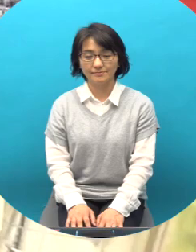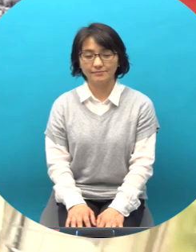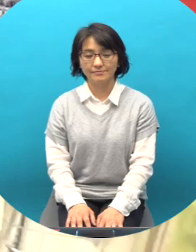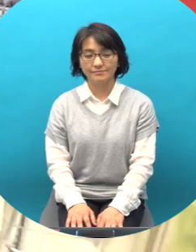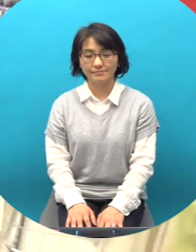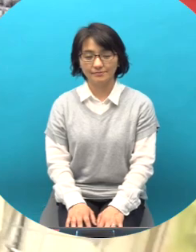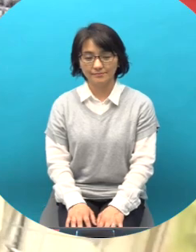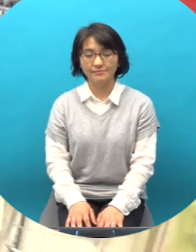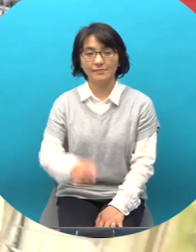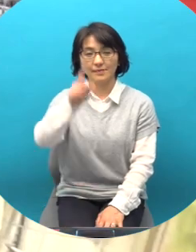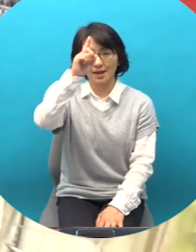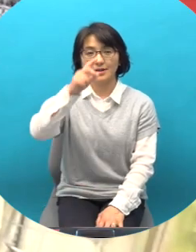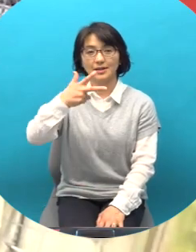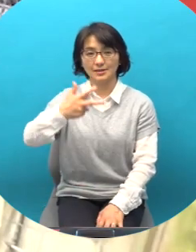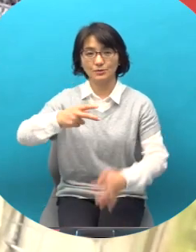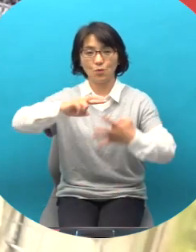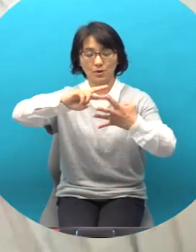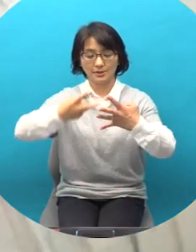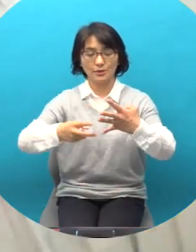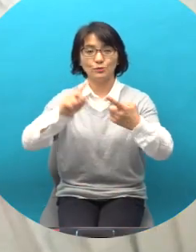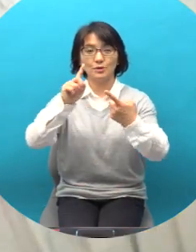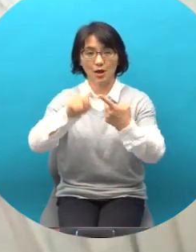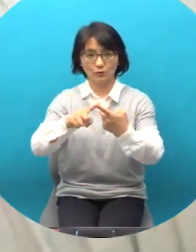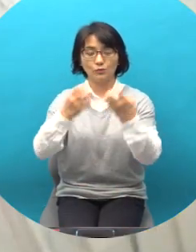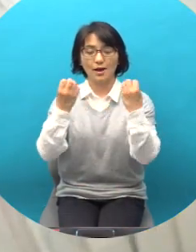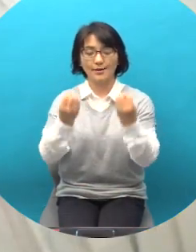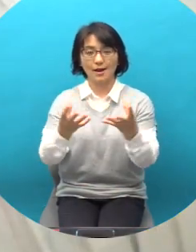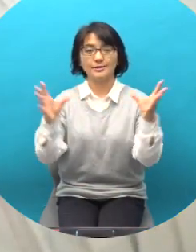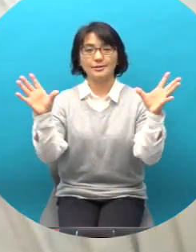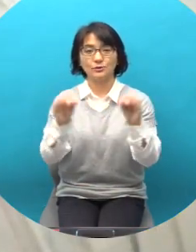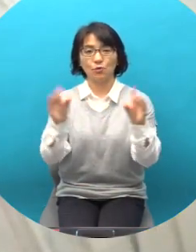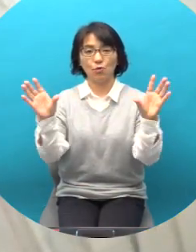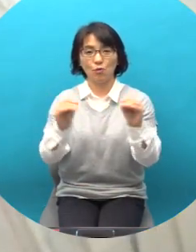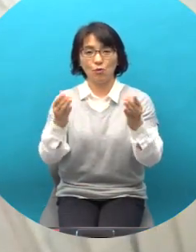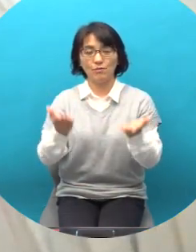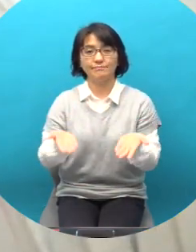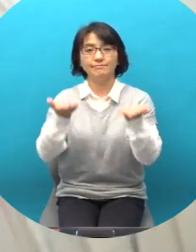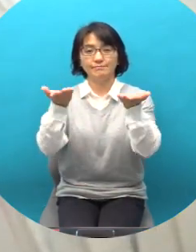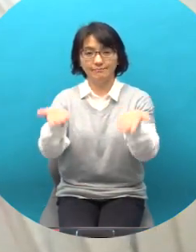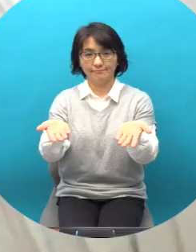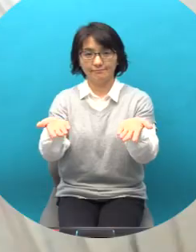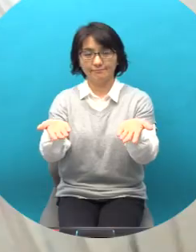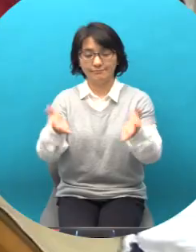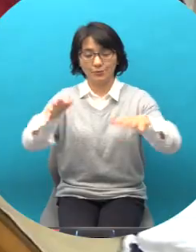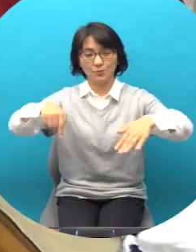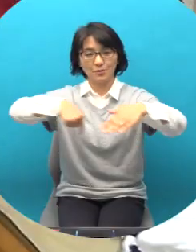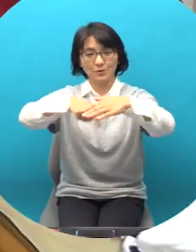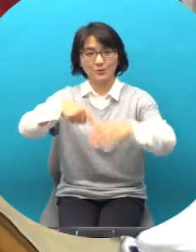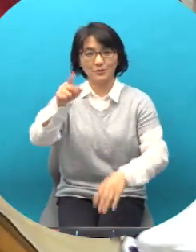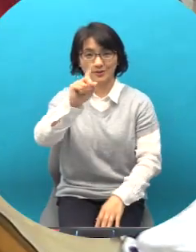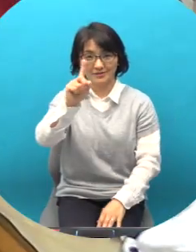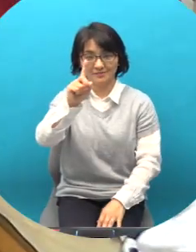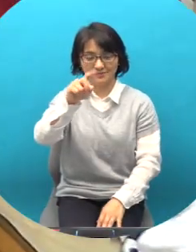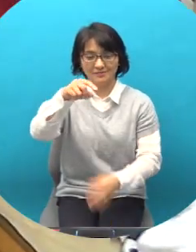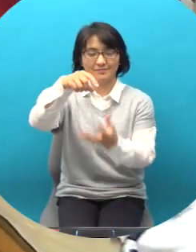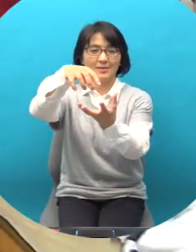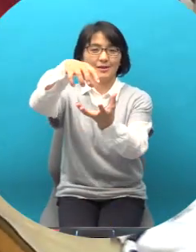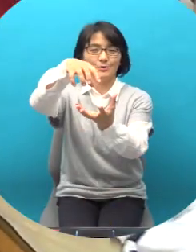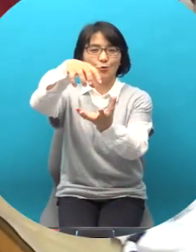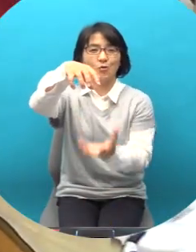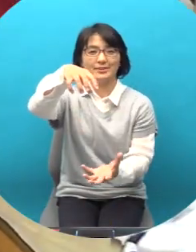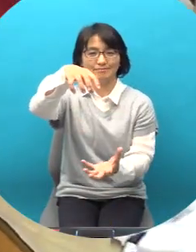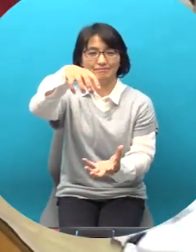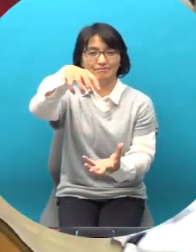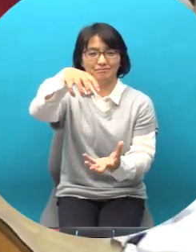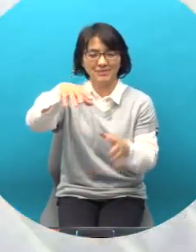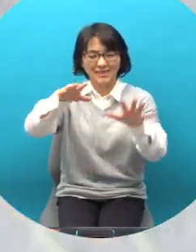毎回高崎市の旬の話題をお送りする高崎もぎたて情報。今回はこの時期制作のピークを